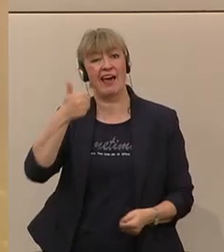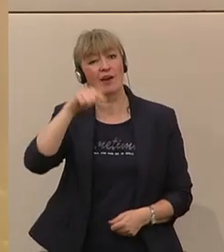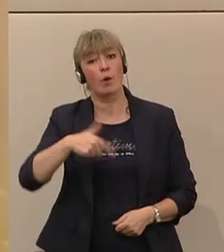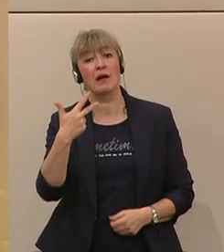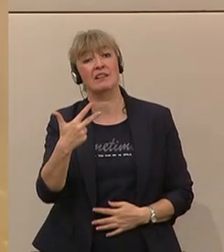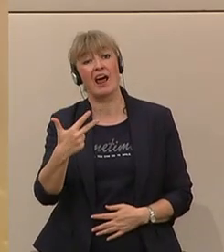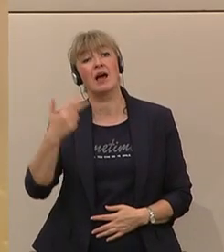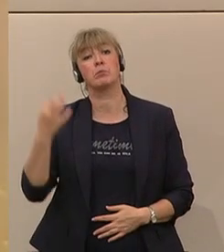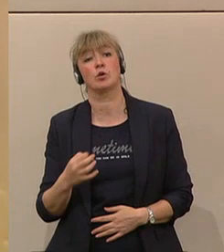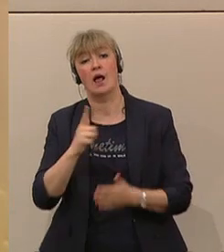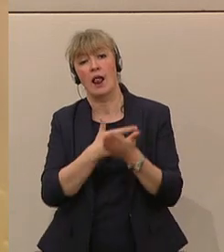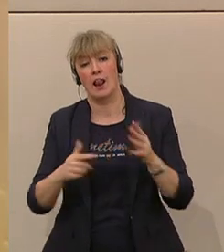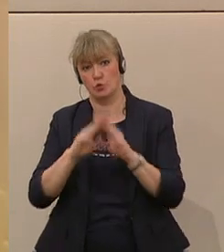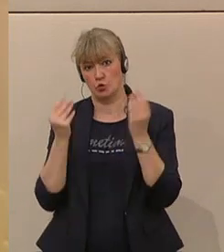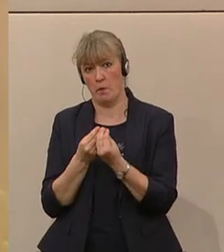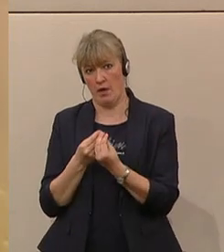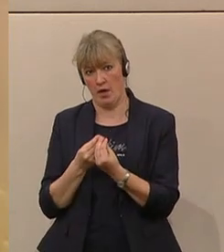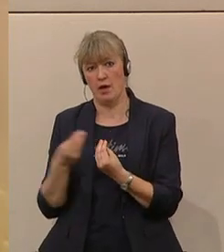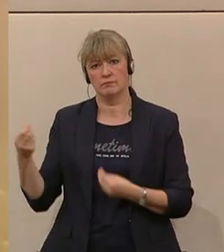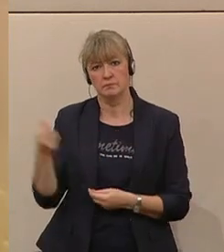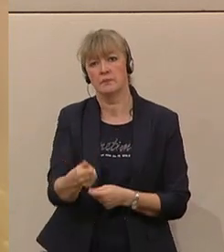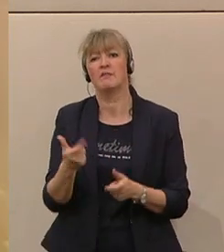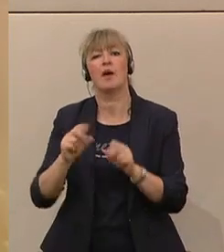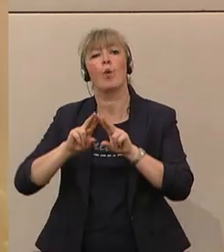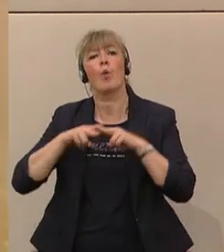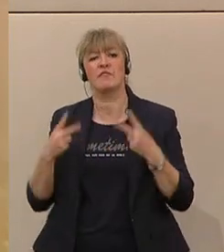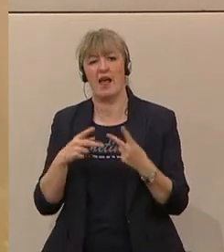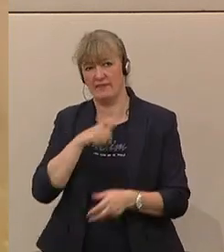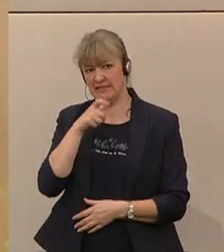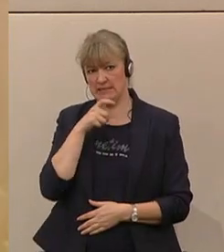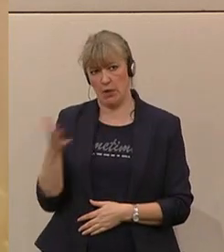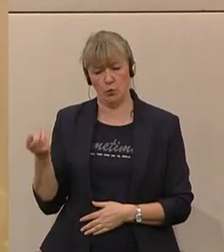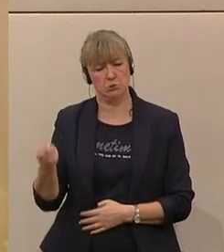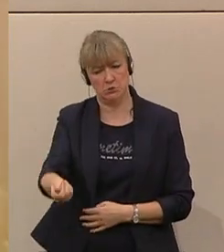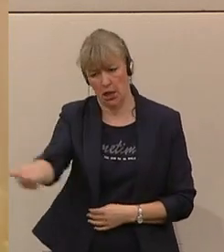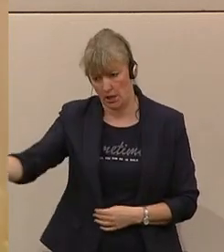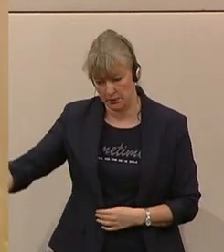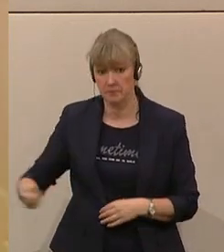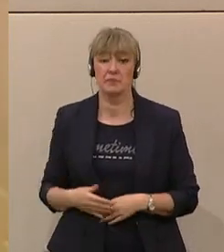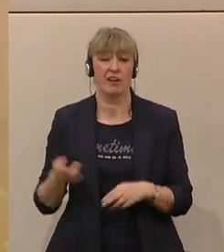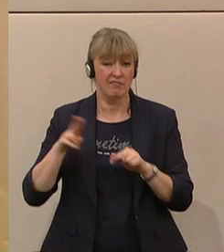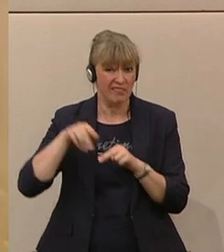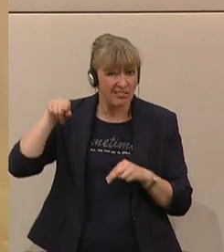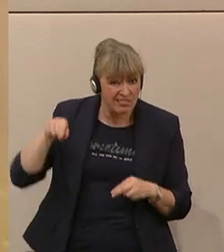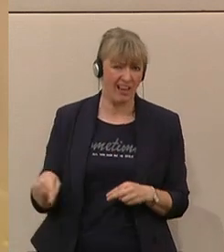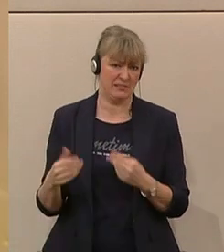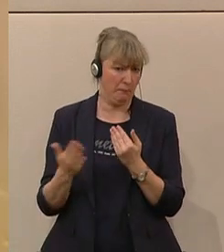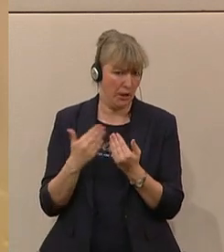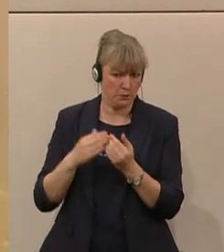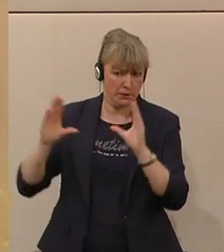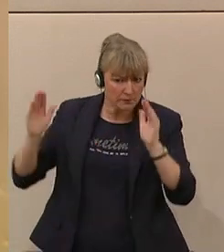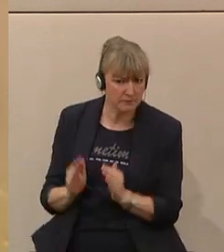1,3% von der Lohnsumme als Unfallversicherung. Wenn das jetzt gekürzt wird, wenn das